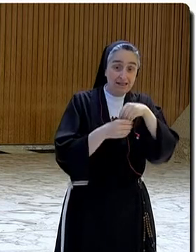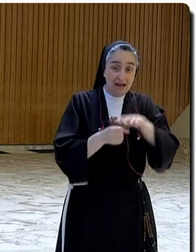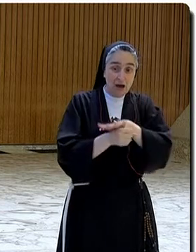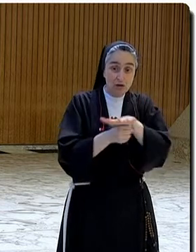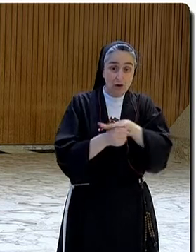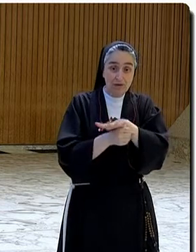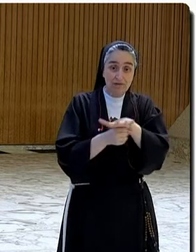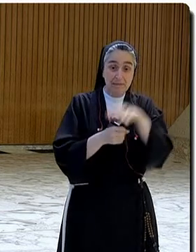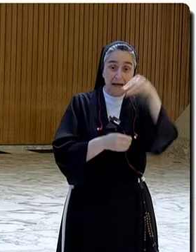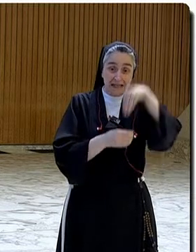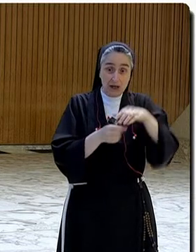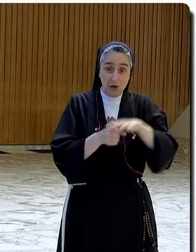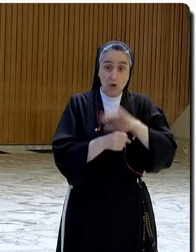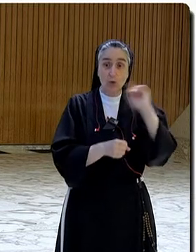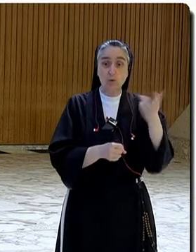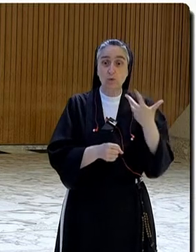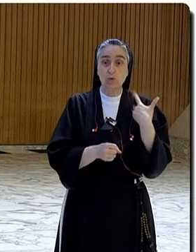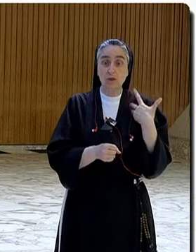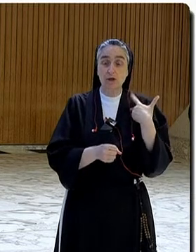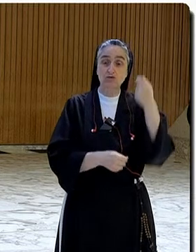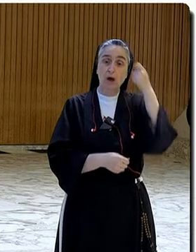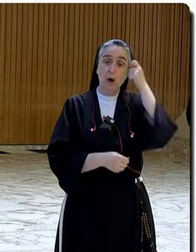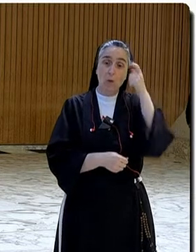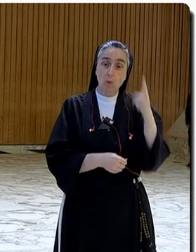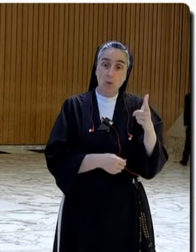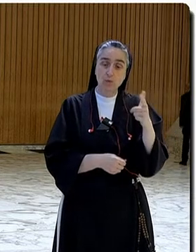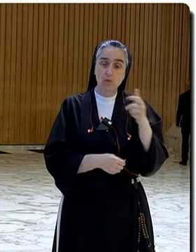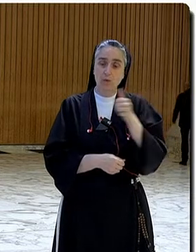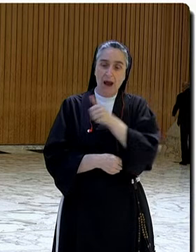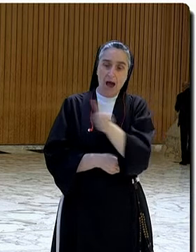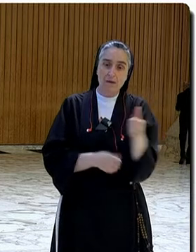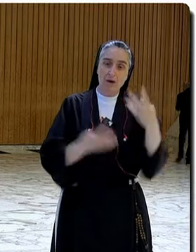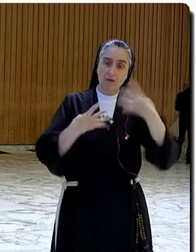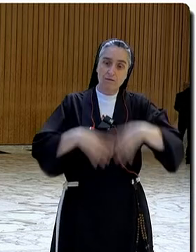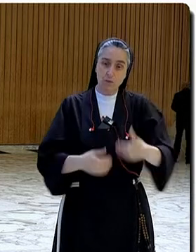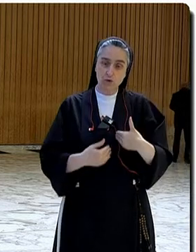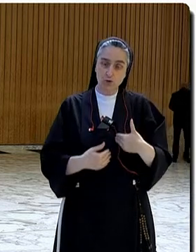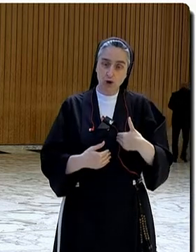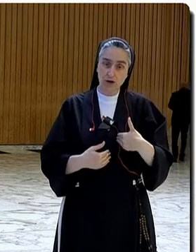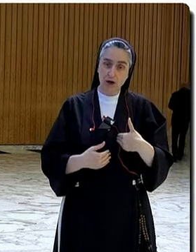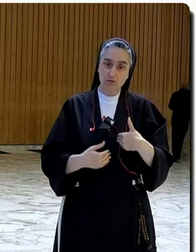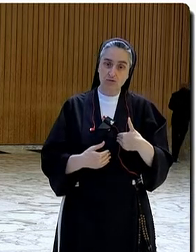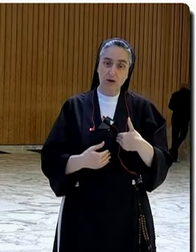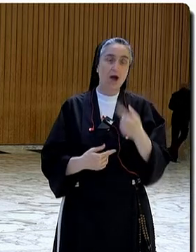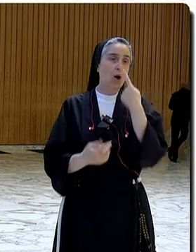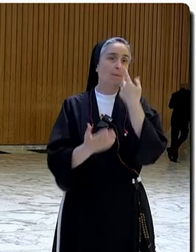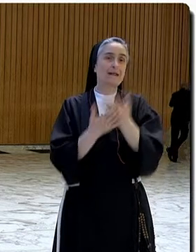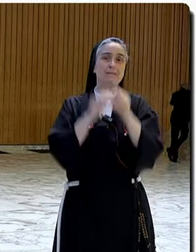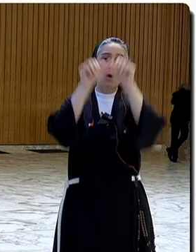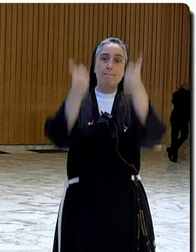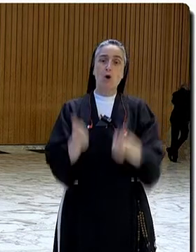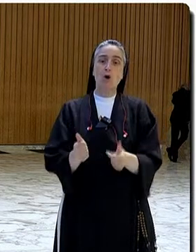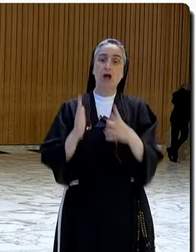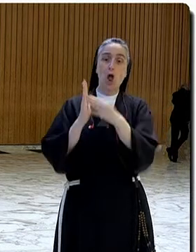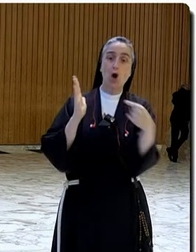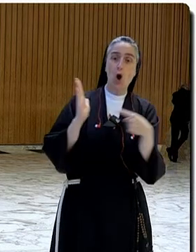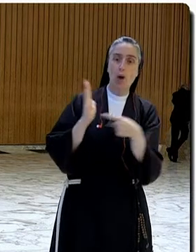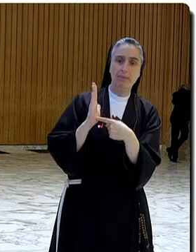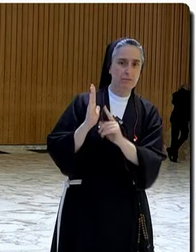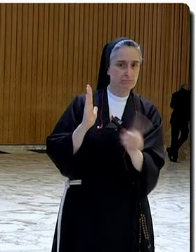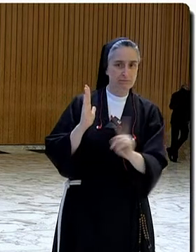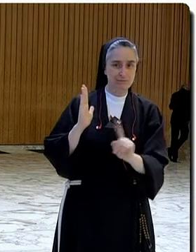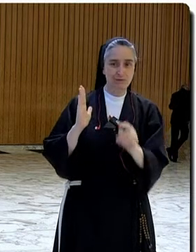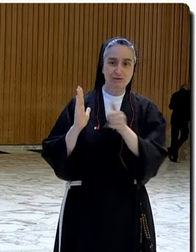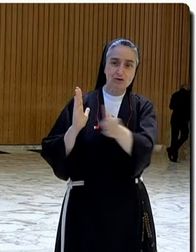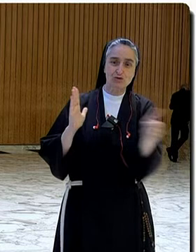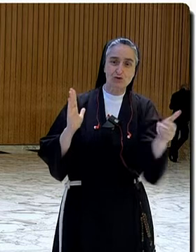e nella famiglia tutti hanno una funzione, non sulla base di un prototipo, di un modello, ma